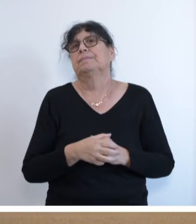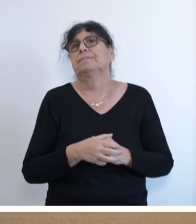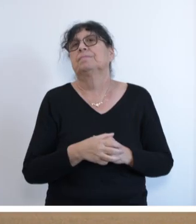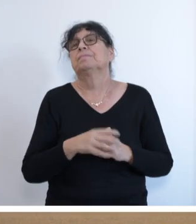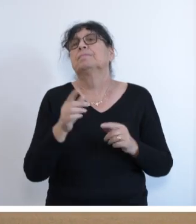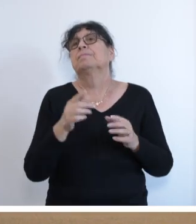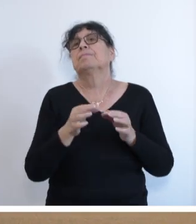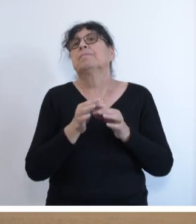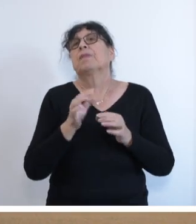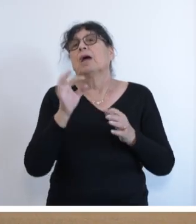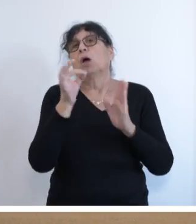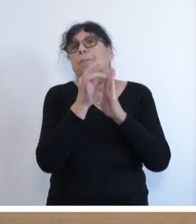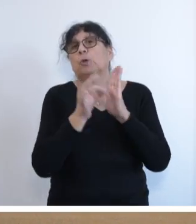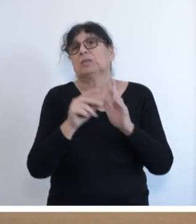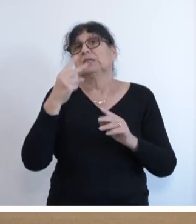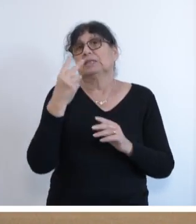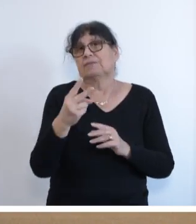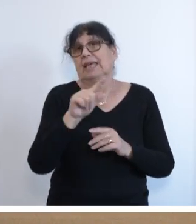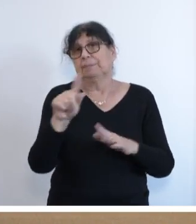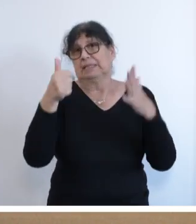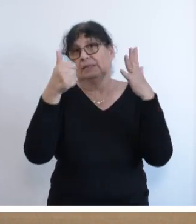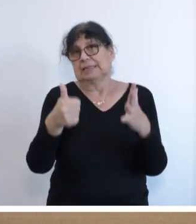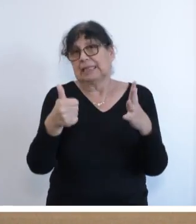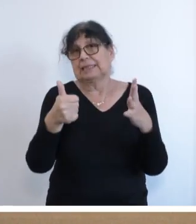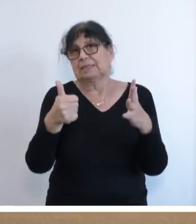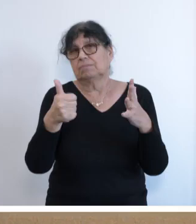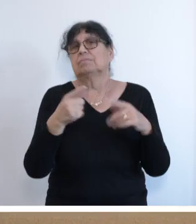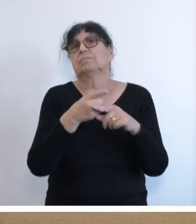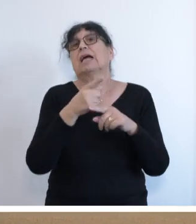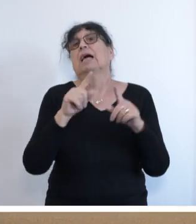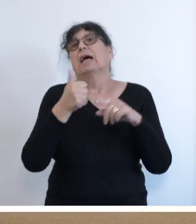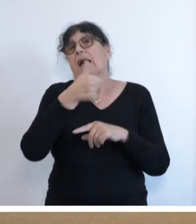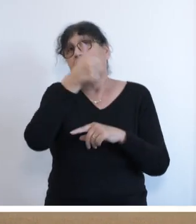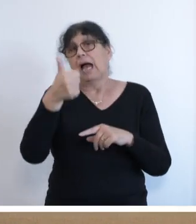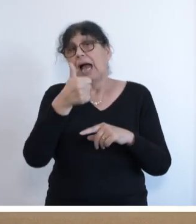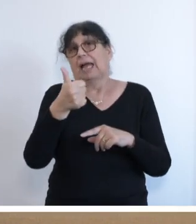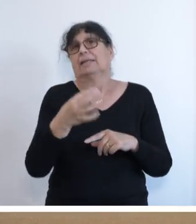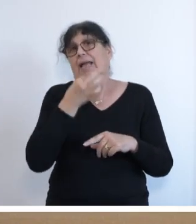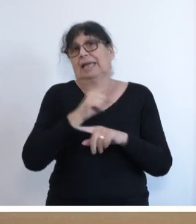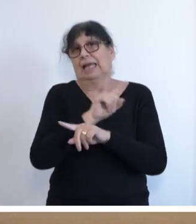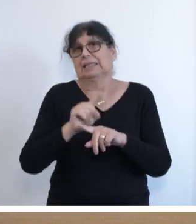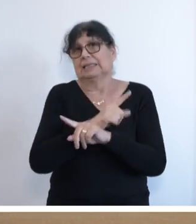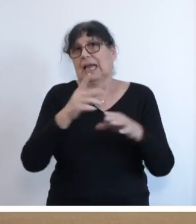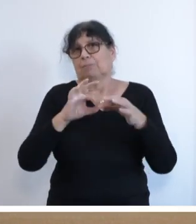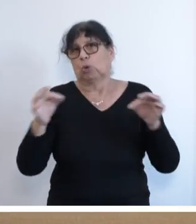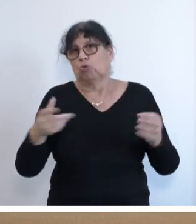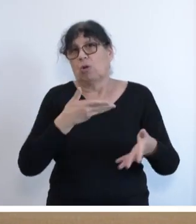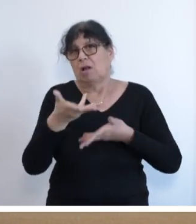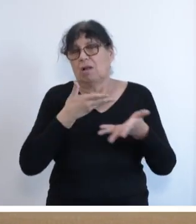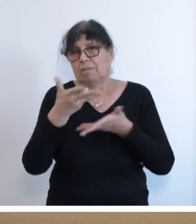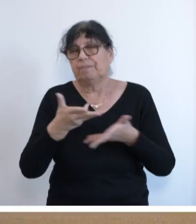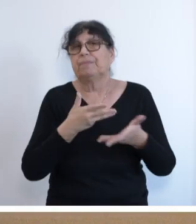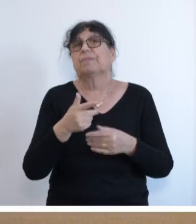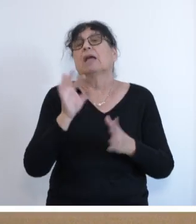Die Tagesordnungspunkte 2 bis 6 werden jeweils in einem ganzen Redezeitmodul beraten. Die